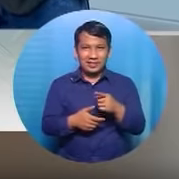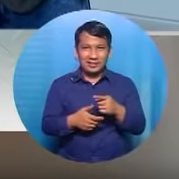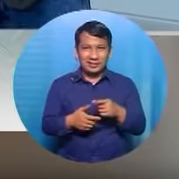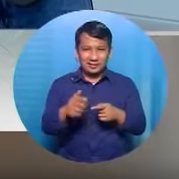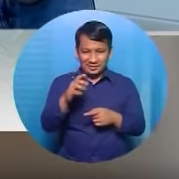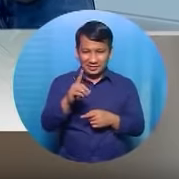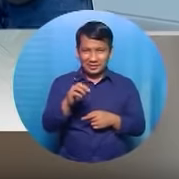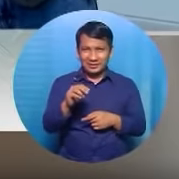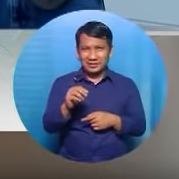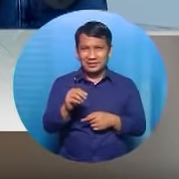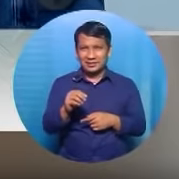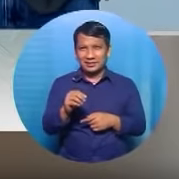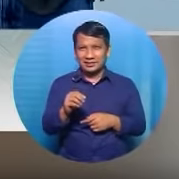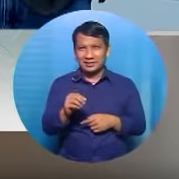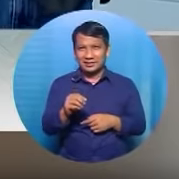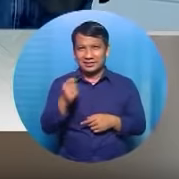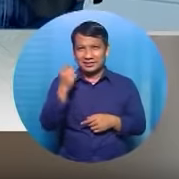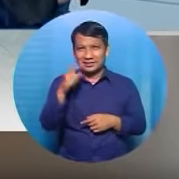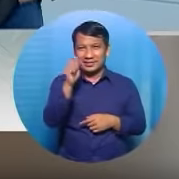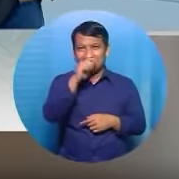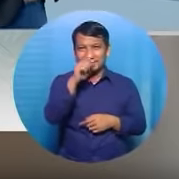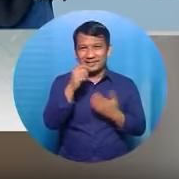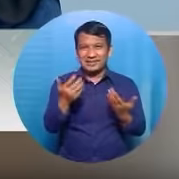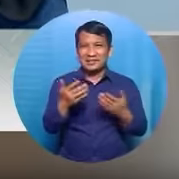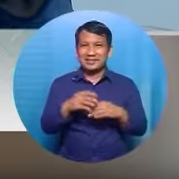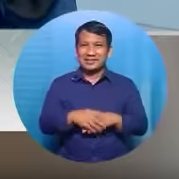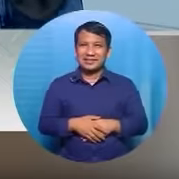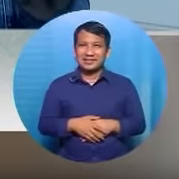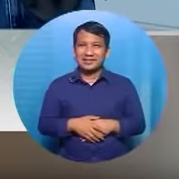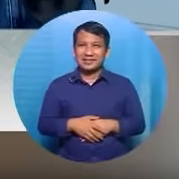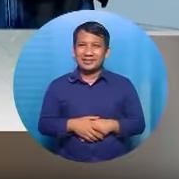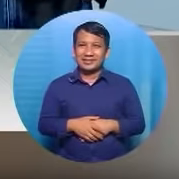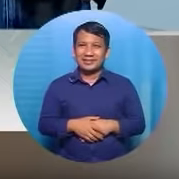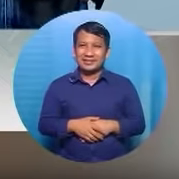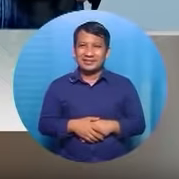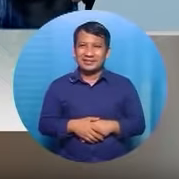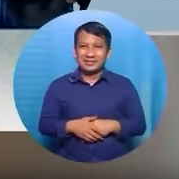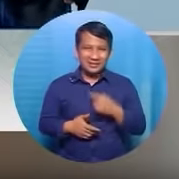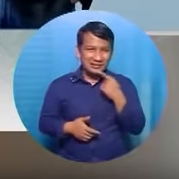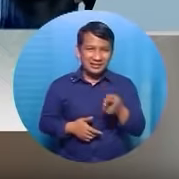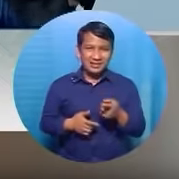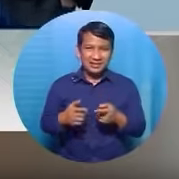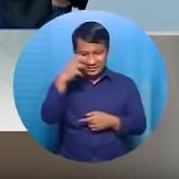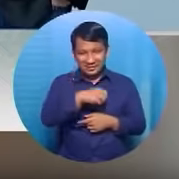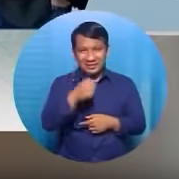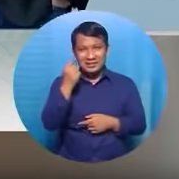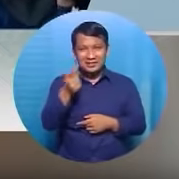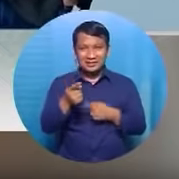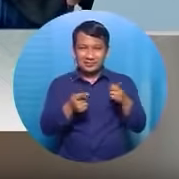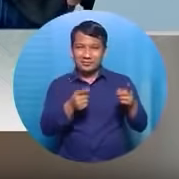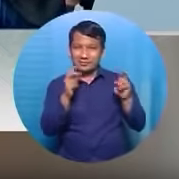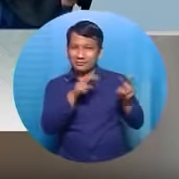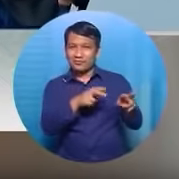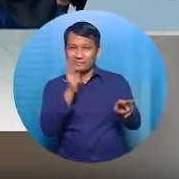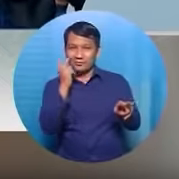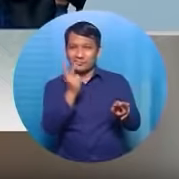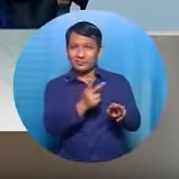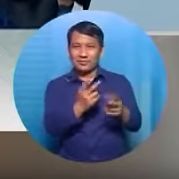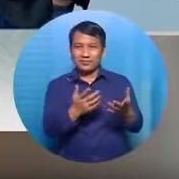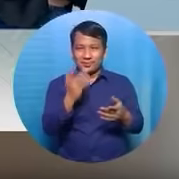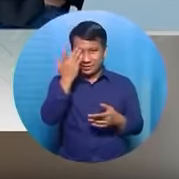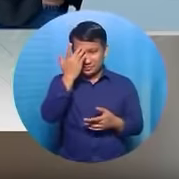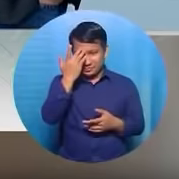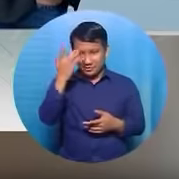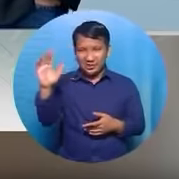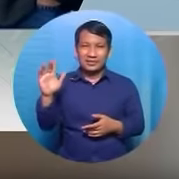lang. Oh, palagi ko naintindihan ito mas kitagalog eh. Anyway, sir, huwag ka na kasi magsinungaling, sir. Huli ka na nga. Sabi ka nila, sir, matalino man